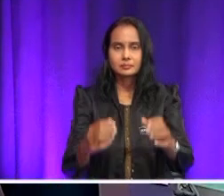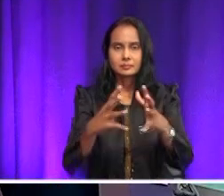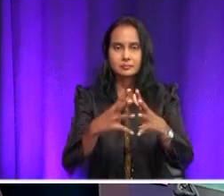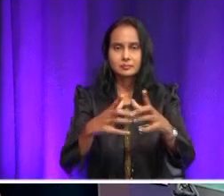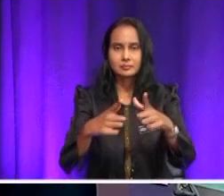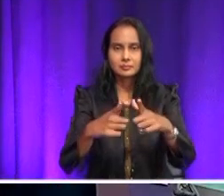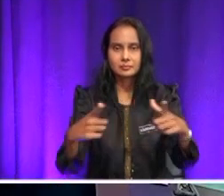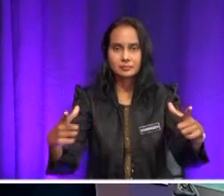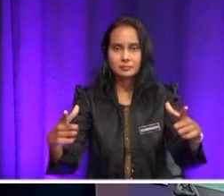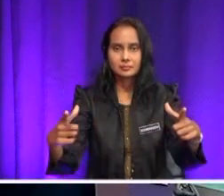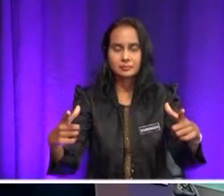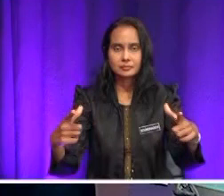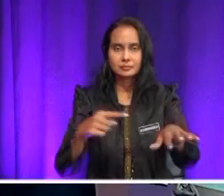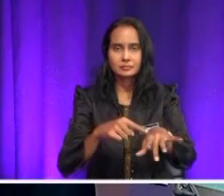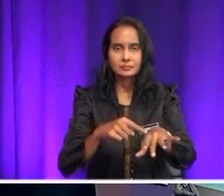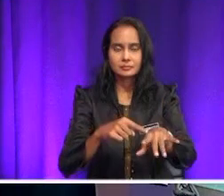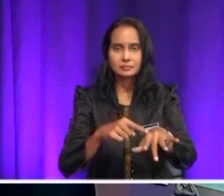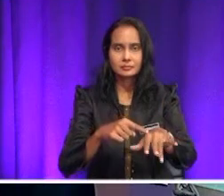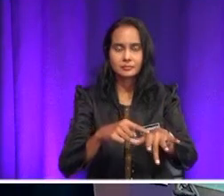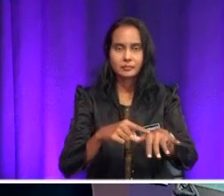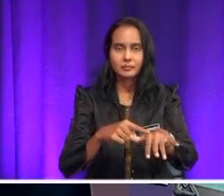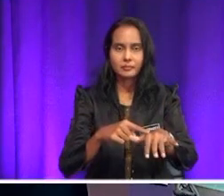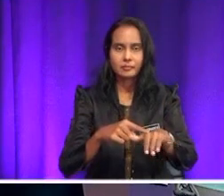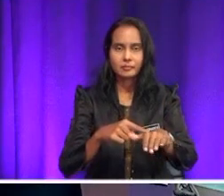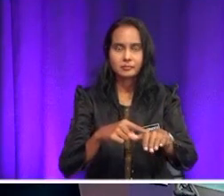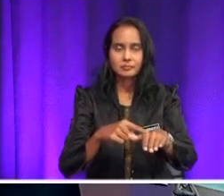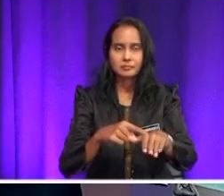dengan daun yang kecil Mana yang lebih banyak